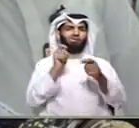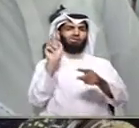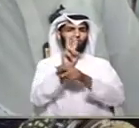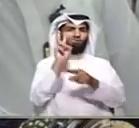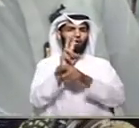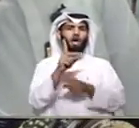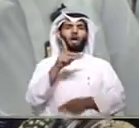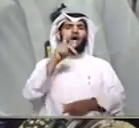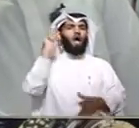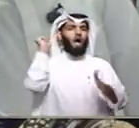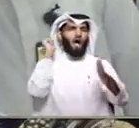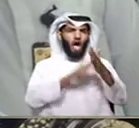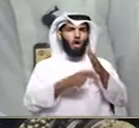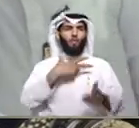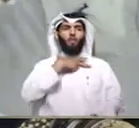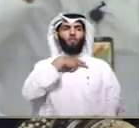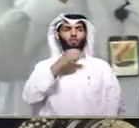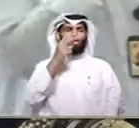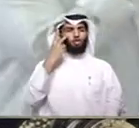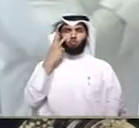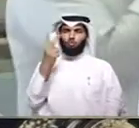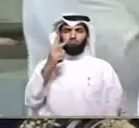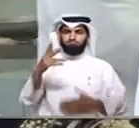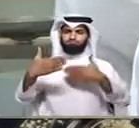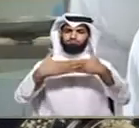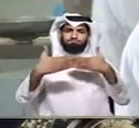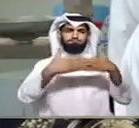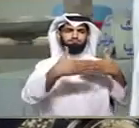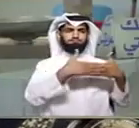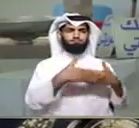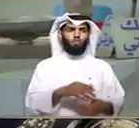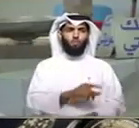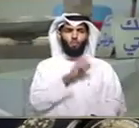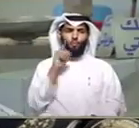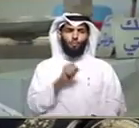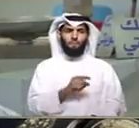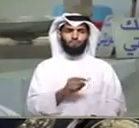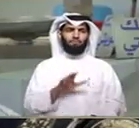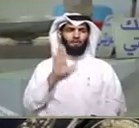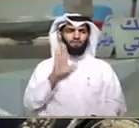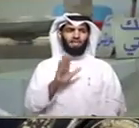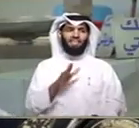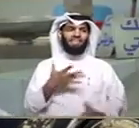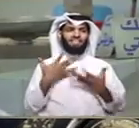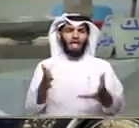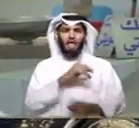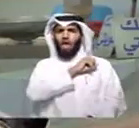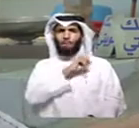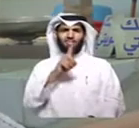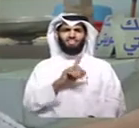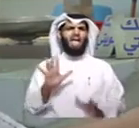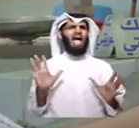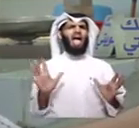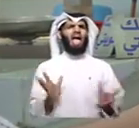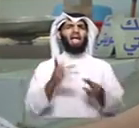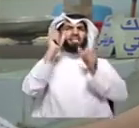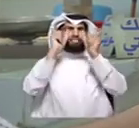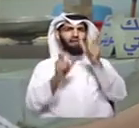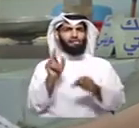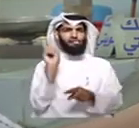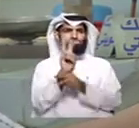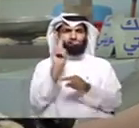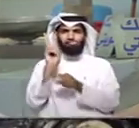وزاري، وأغلقناهم مثل ما أنتم شفتوا حاليا. وطبعا لن نتهاون مع أي غش تجاري